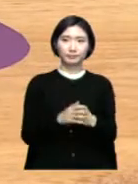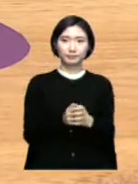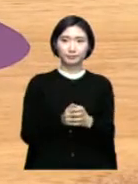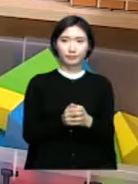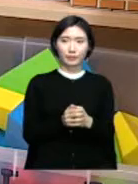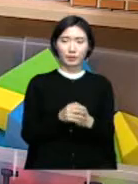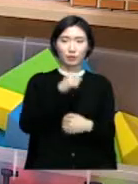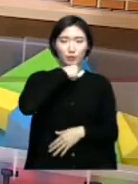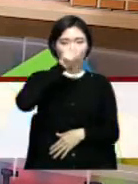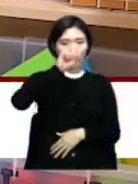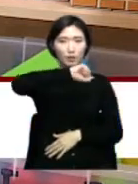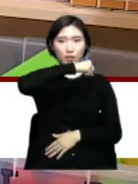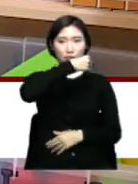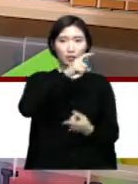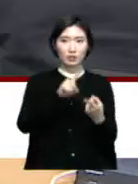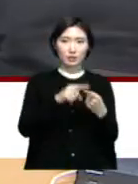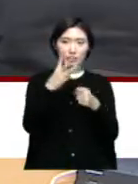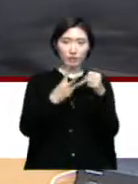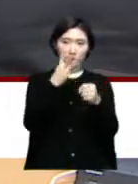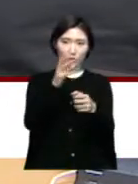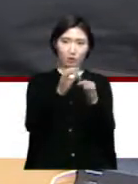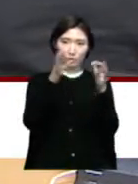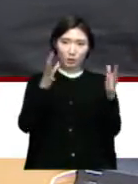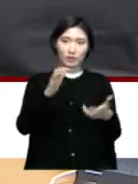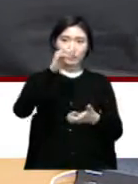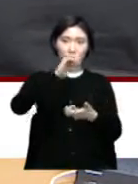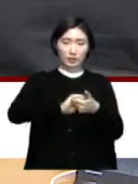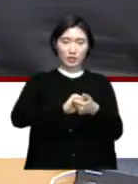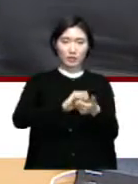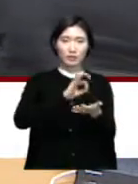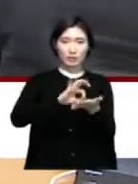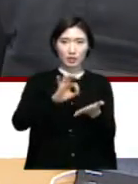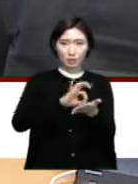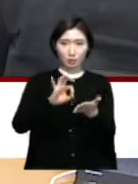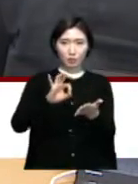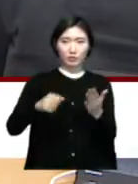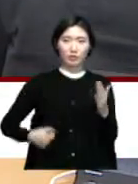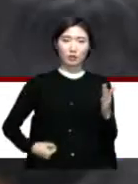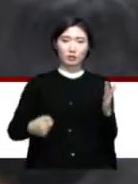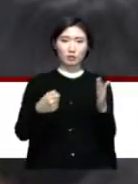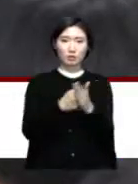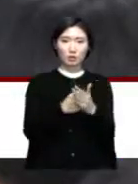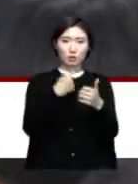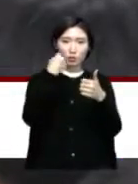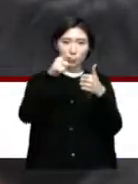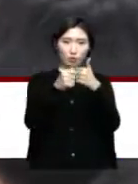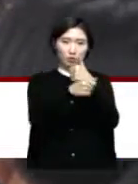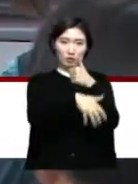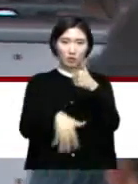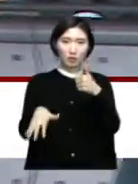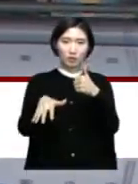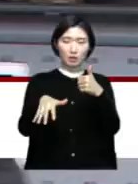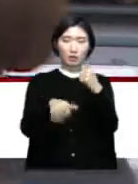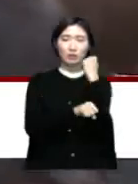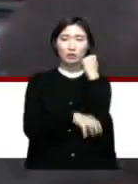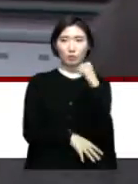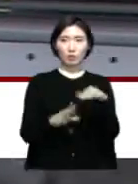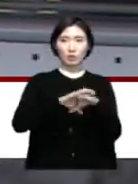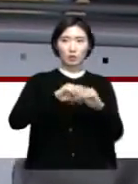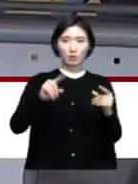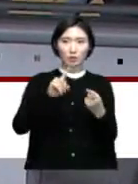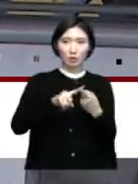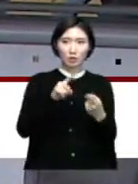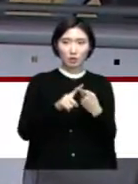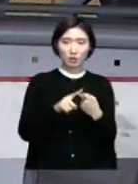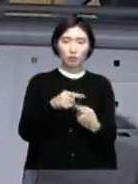하지만 이렇게 통과된 예산은 3년 동안 1시적으로 사용하기로 한 것이어서 교육의 전반에서 는 근본적인 해결에 대한